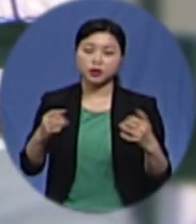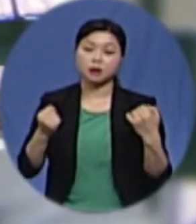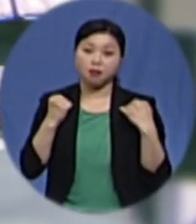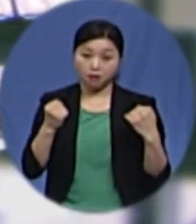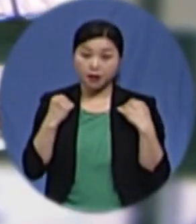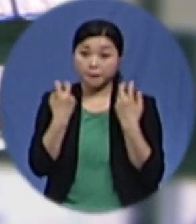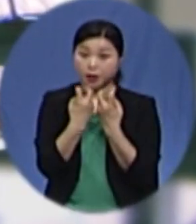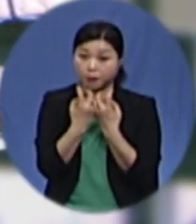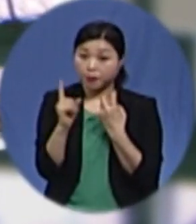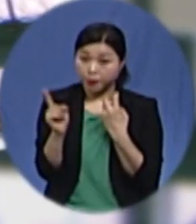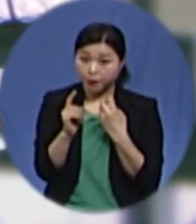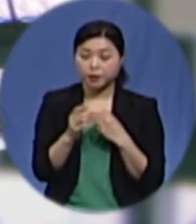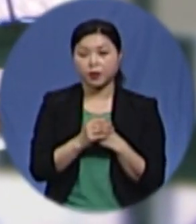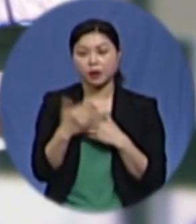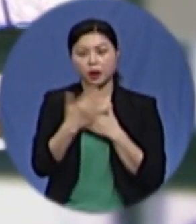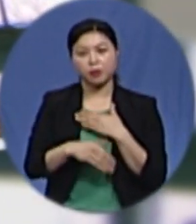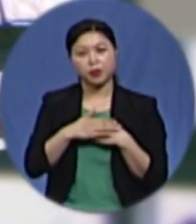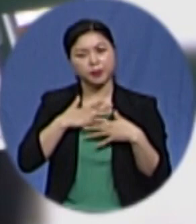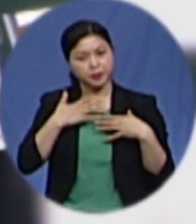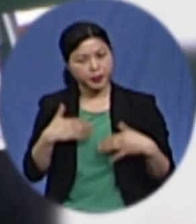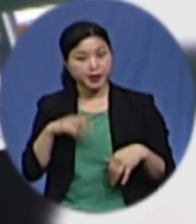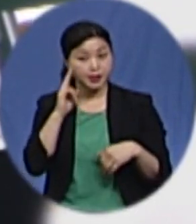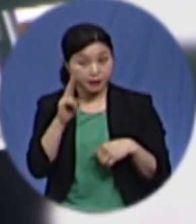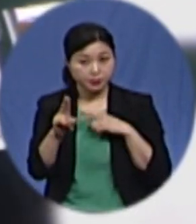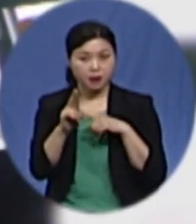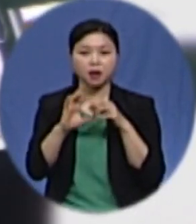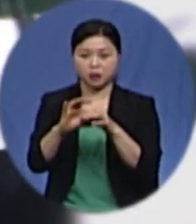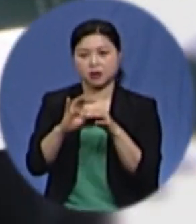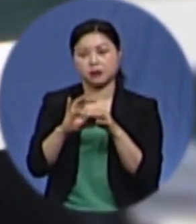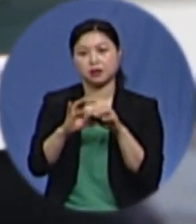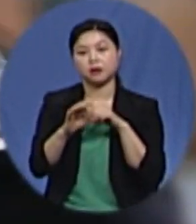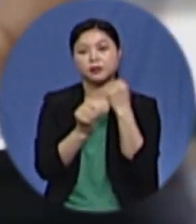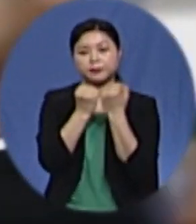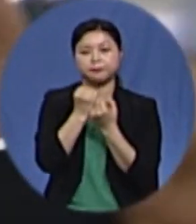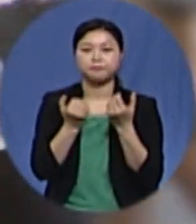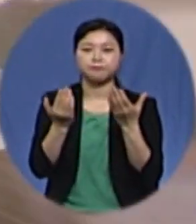건강해지는 팁에서는 만성 피로증후군에 대해 알아봅니다.